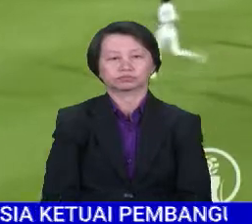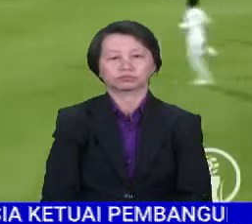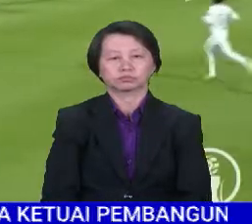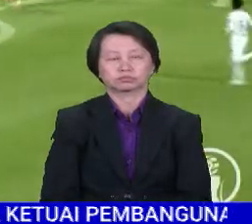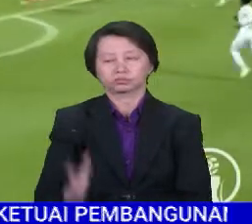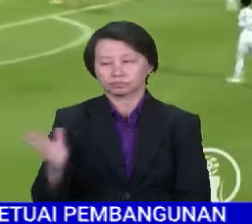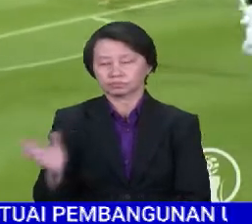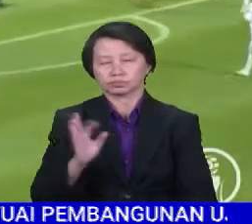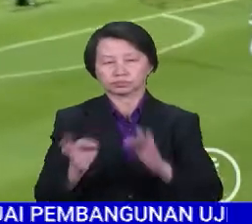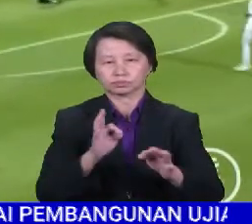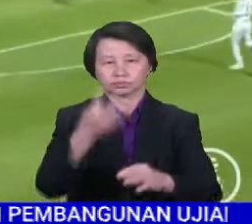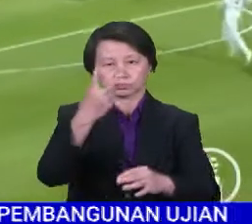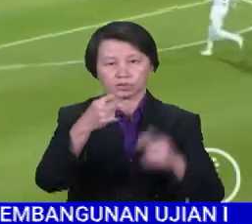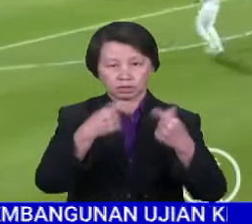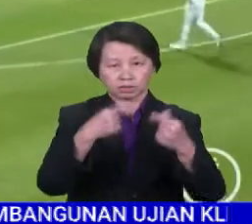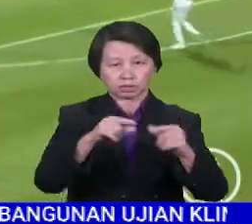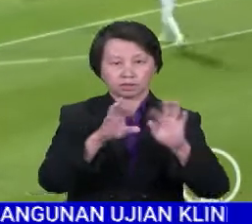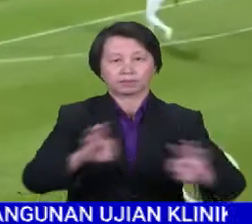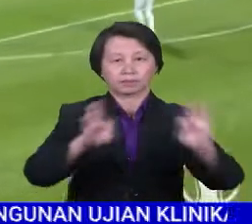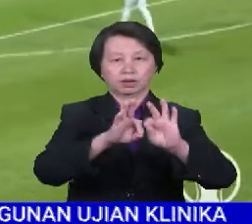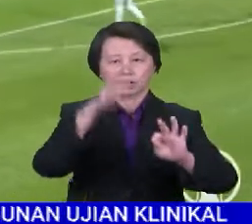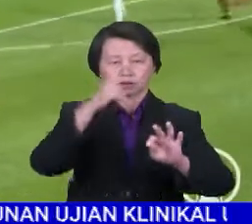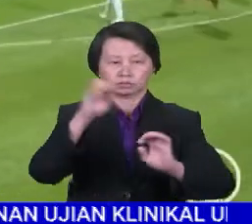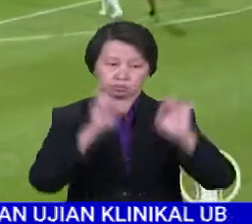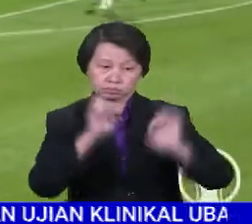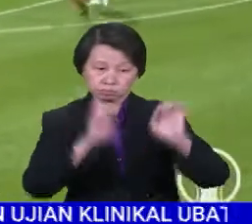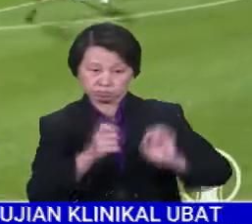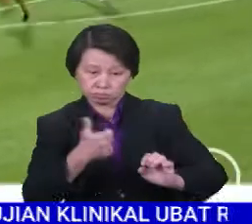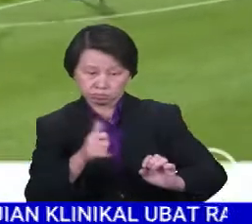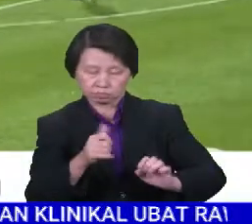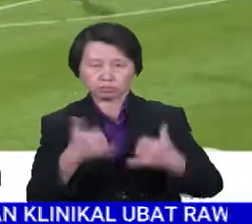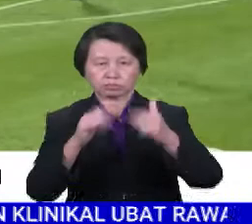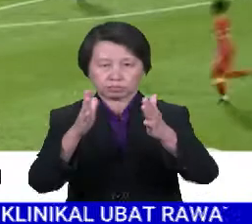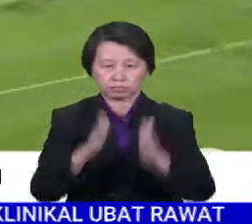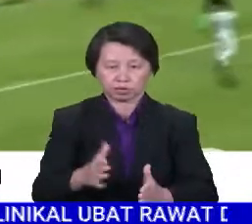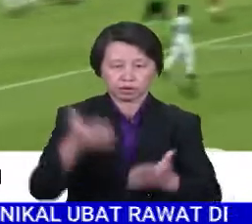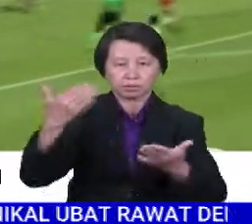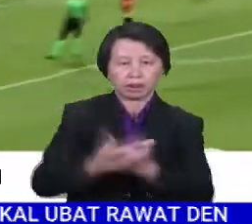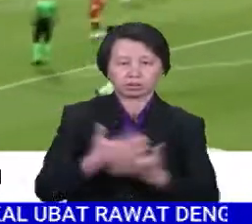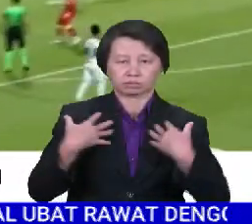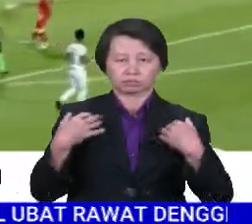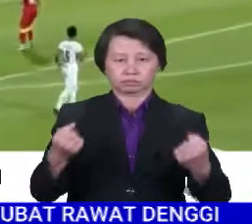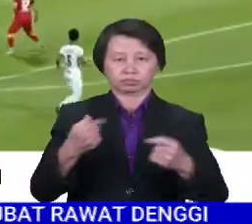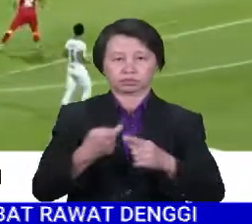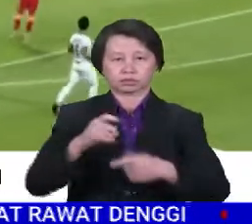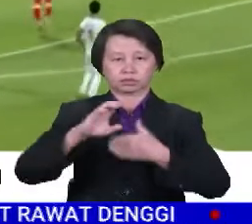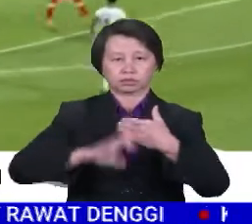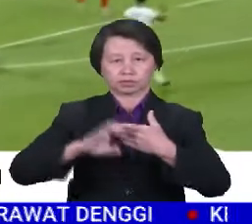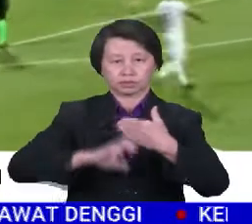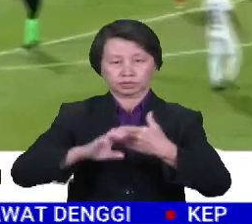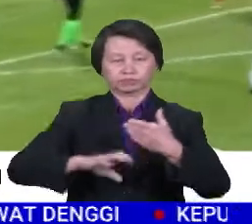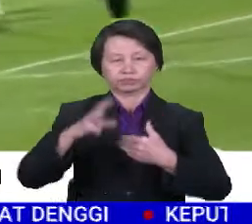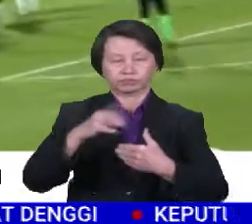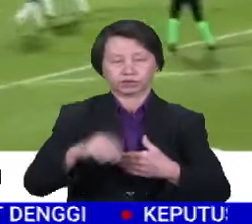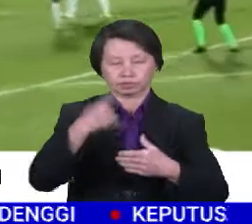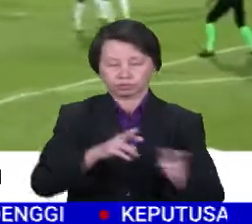Jelas beliau, dua perlawanan tersebut amat penting bagi menilai prestasi beberapa pemain yang baru pulih daripada kecederaan selain